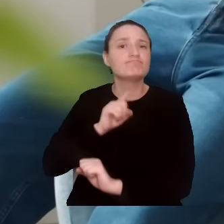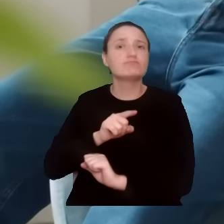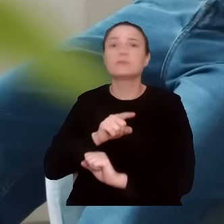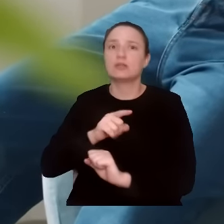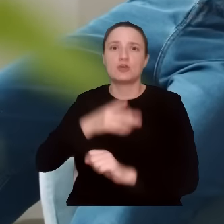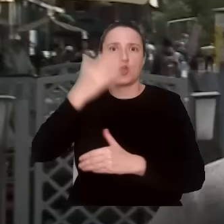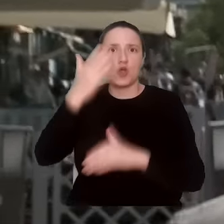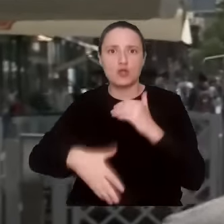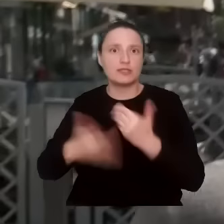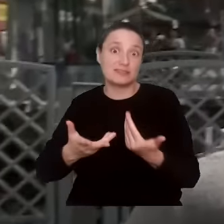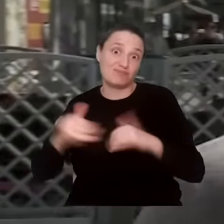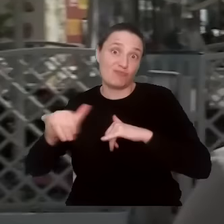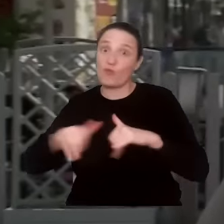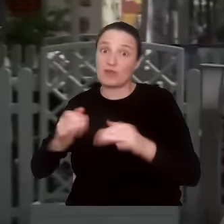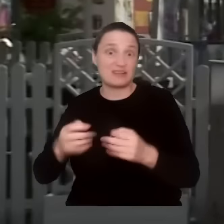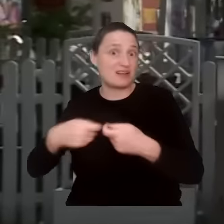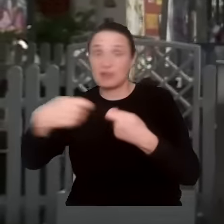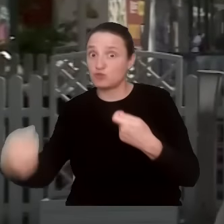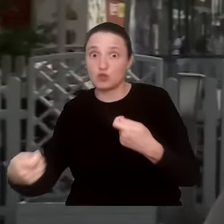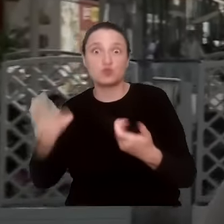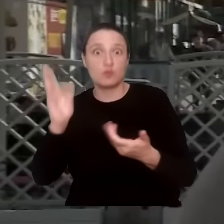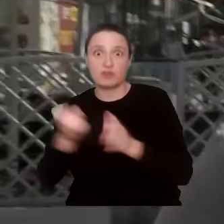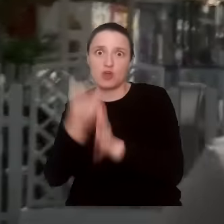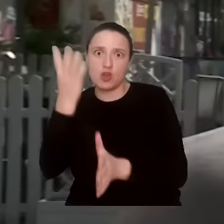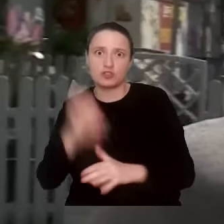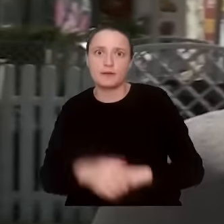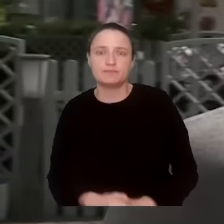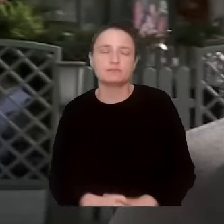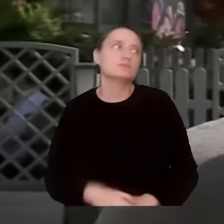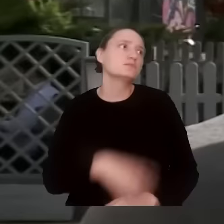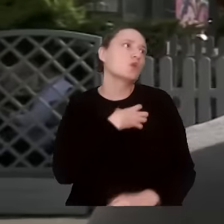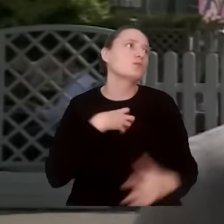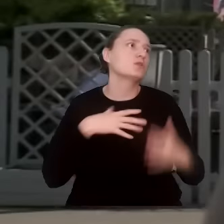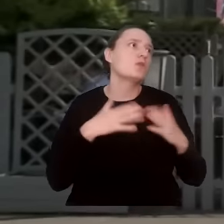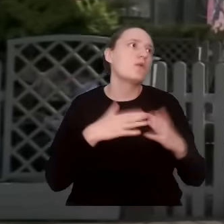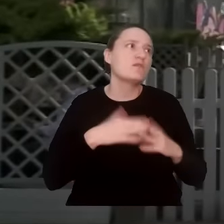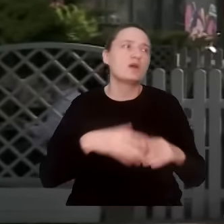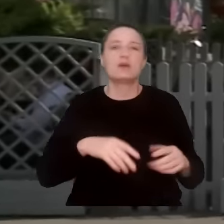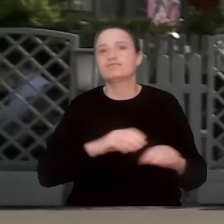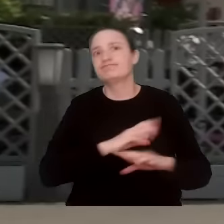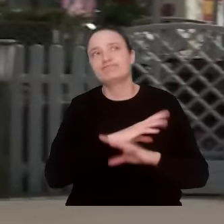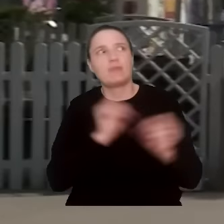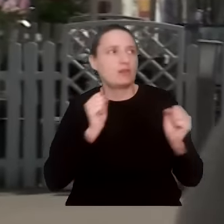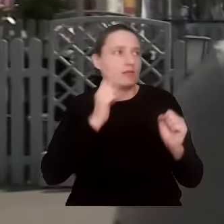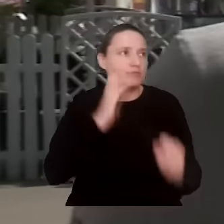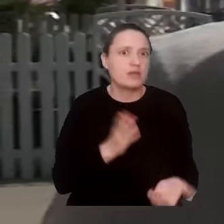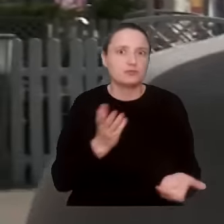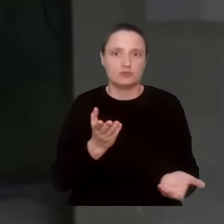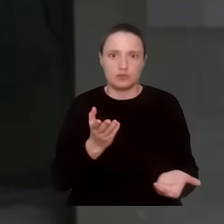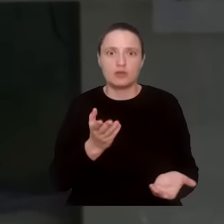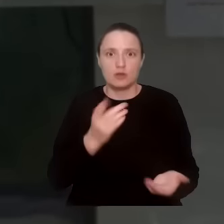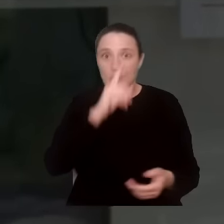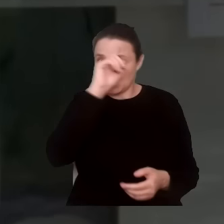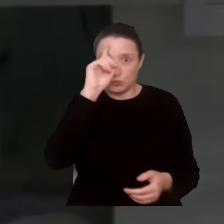stąd drastyczne podwyżki. No to będzie tragedia dla gospodarstw domowych. Chyba ludzie nie są świadomi tego, co ich czeka tak